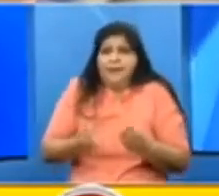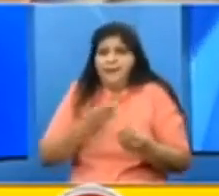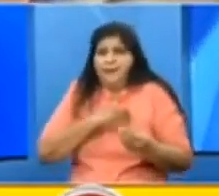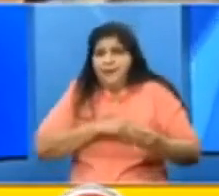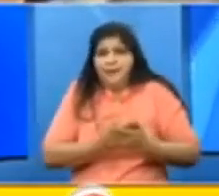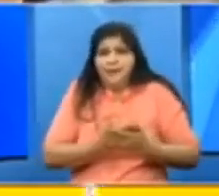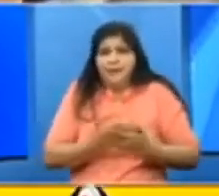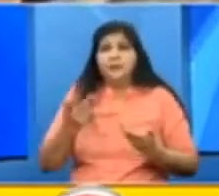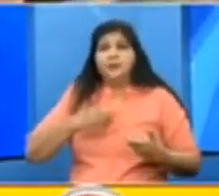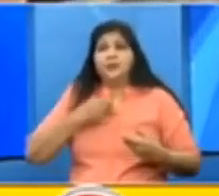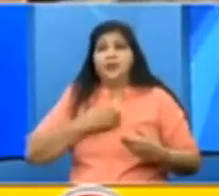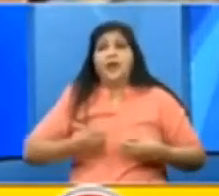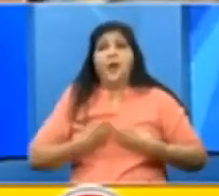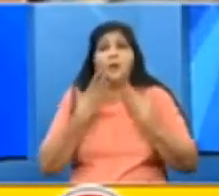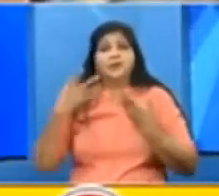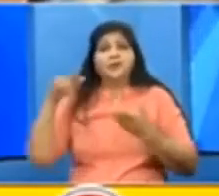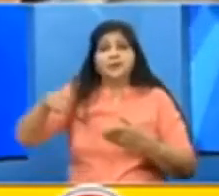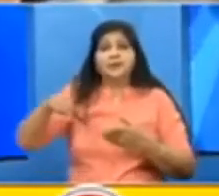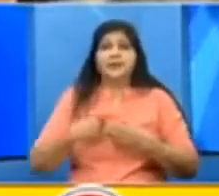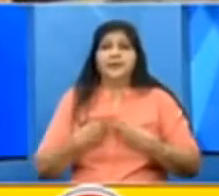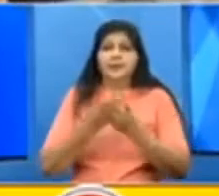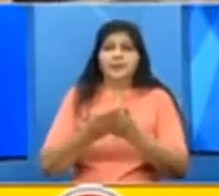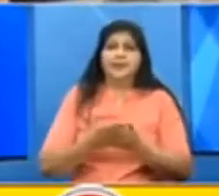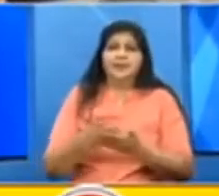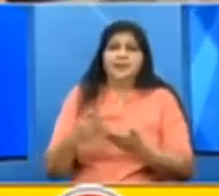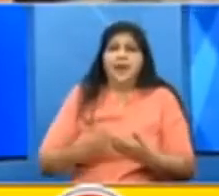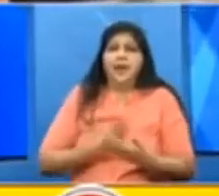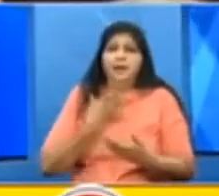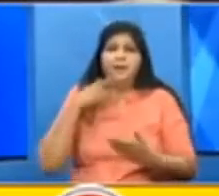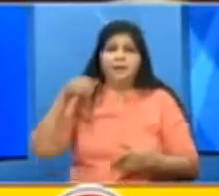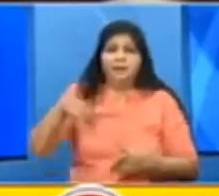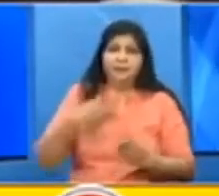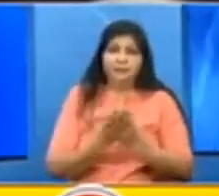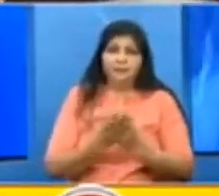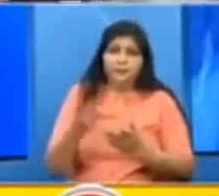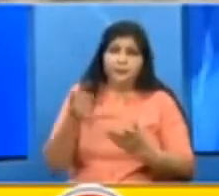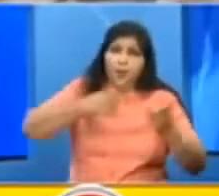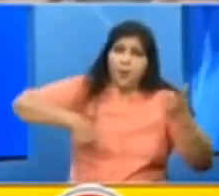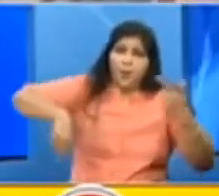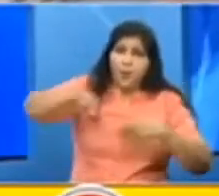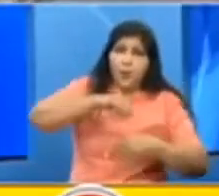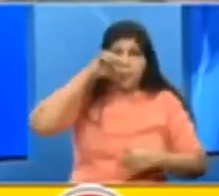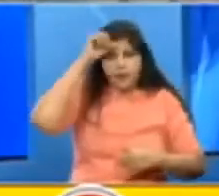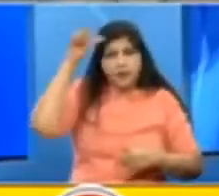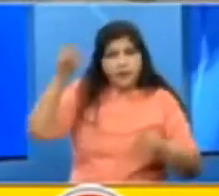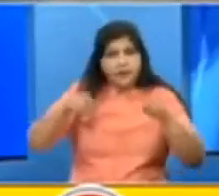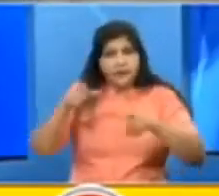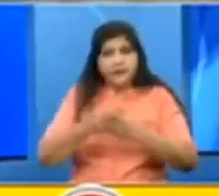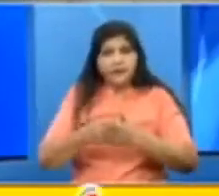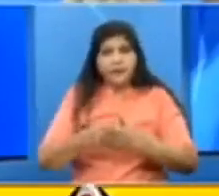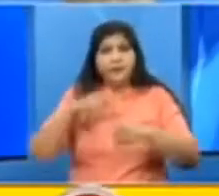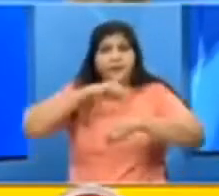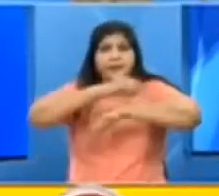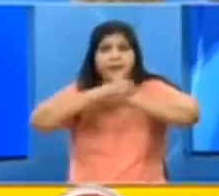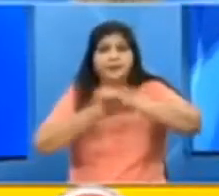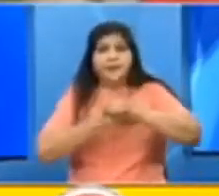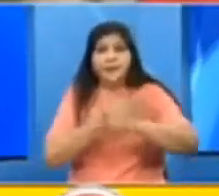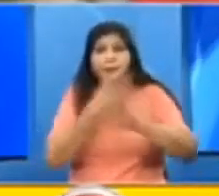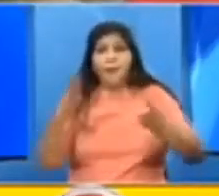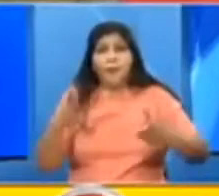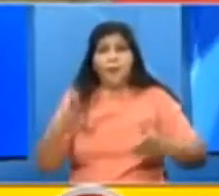आनंद कुछ और ही हो जाता है। सभी देशवासियों को रक्षाबंधन की बहुत बहुत शुभकामनाएं।